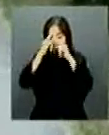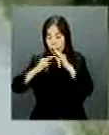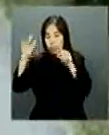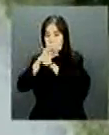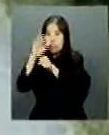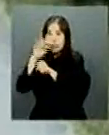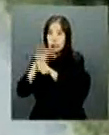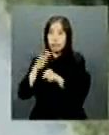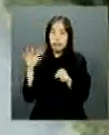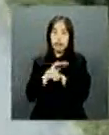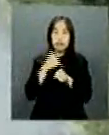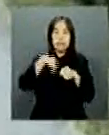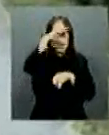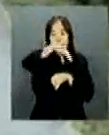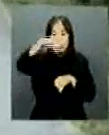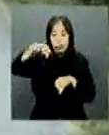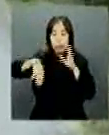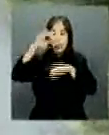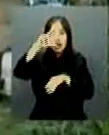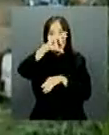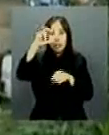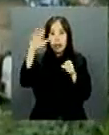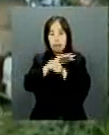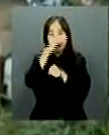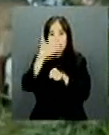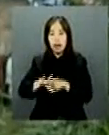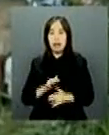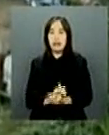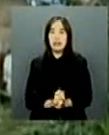แห่งถูกจองเต็มทั้งหมดค่ะ